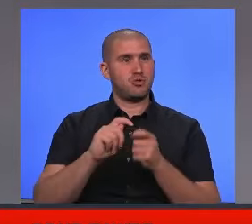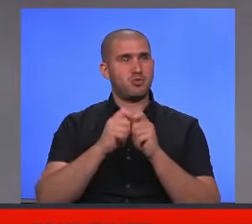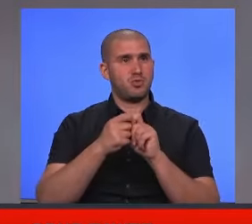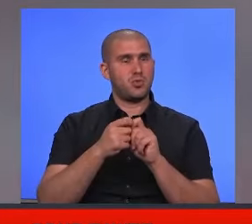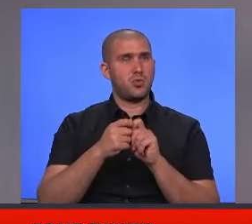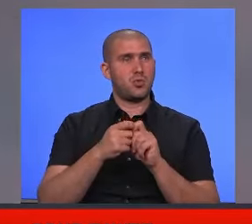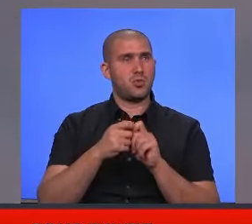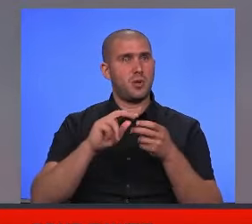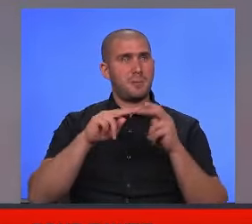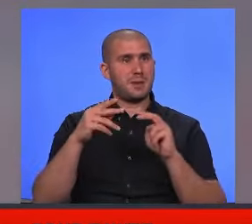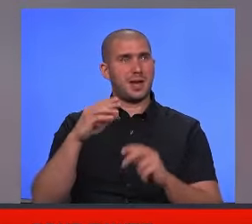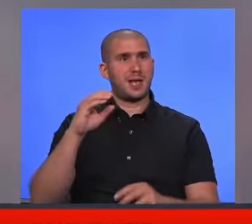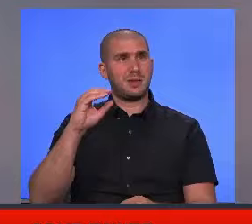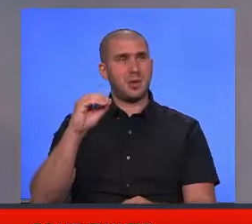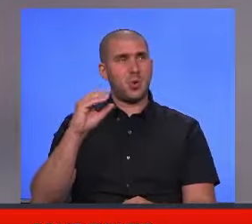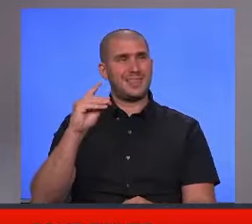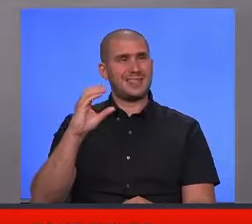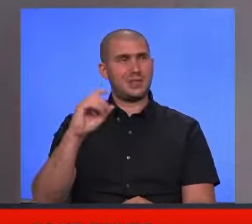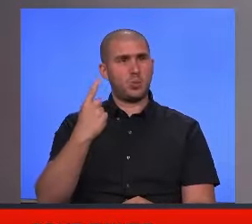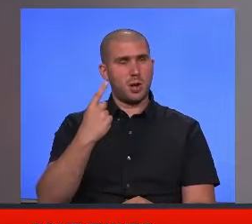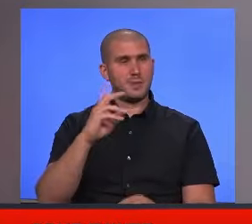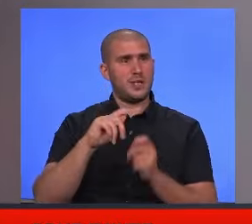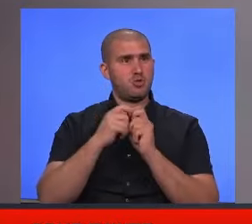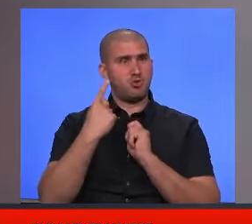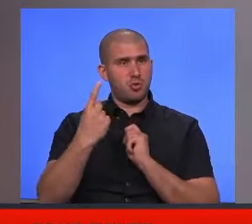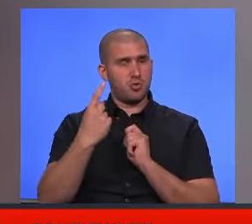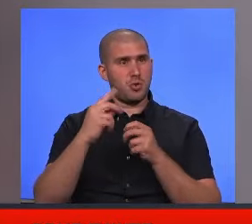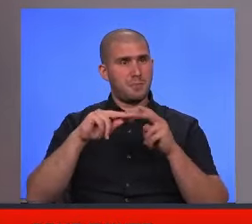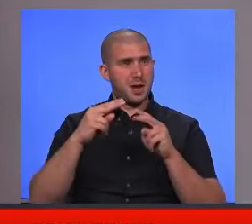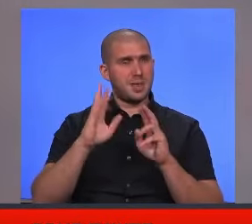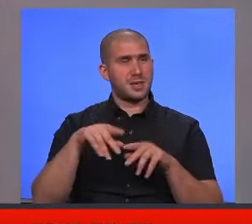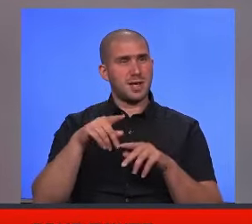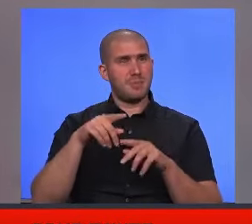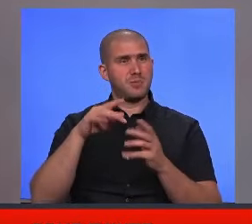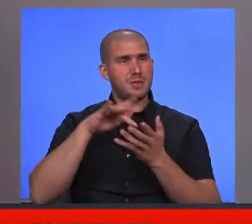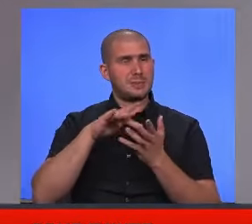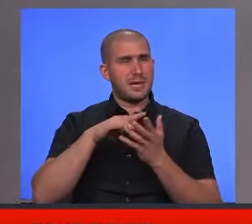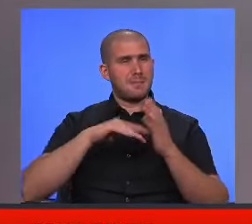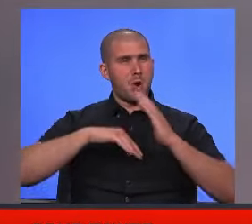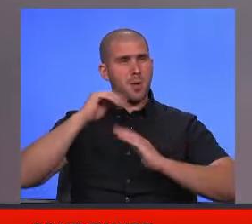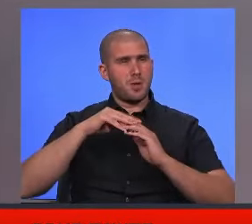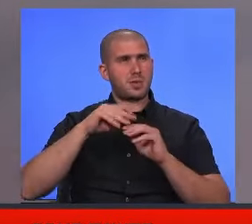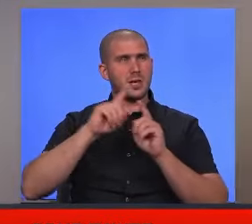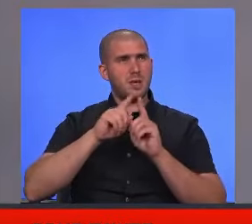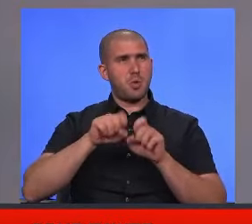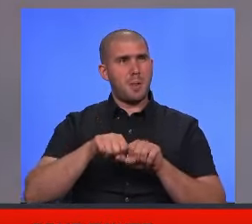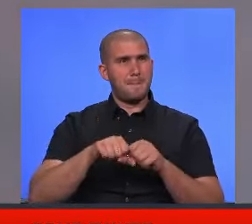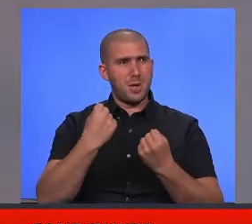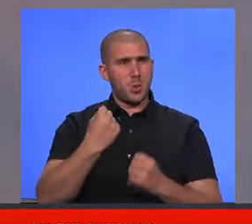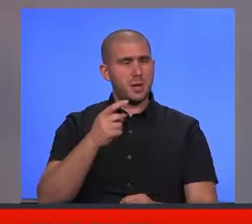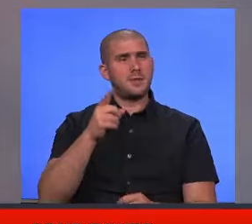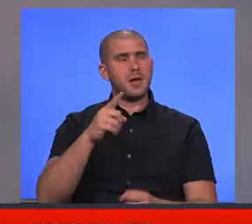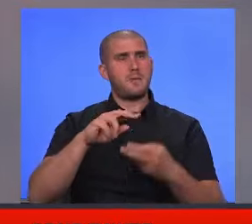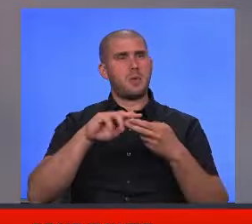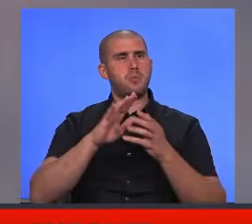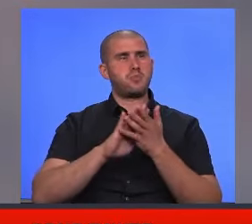the gene ODC1 and the change in the gene there's kind of a hook on the end of the protein that gets caught to get degraded and the mutation